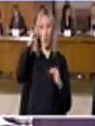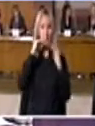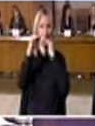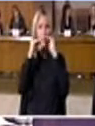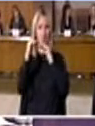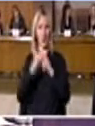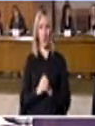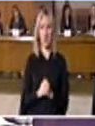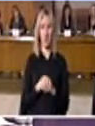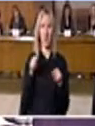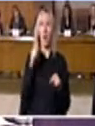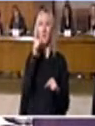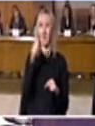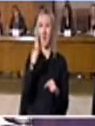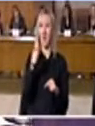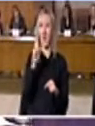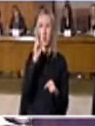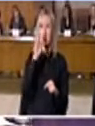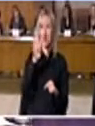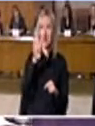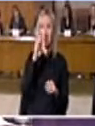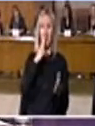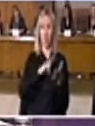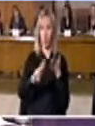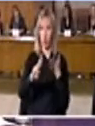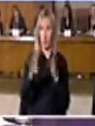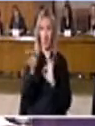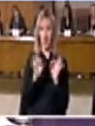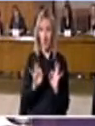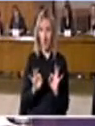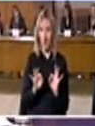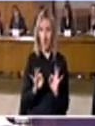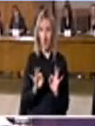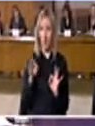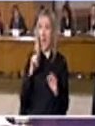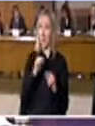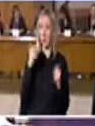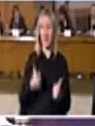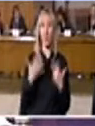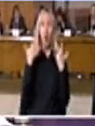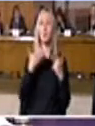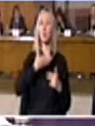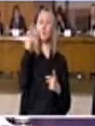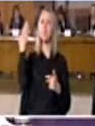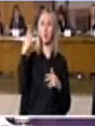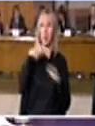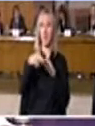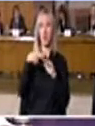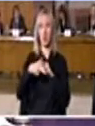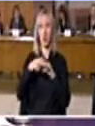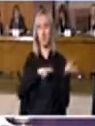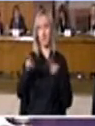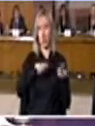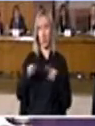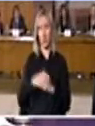ravnopravnosti. Ovih dana pripremamo 14. tužbu, a iza nas je već 8 uspešno okončanih postupaka. Kako